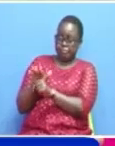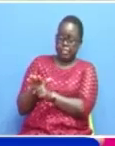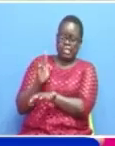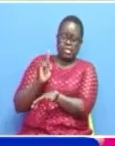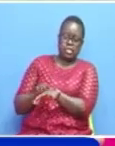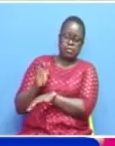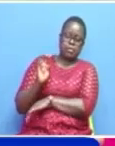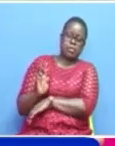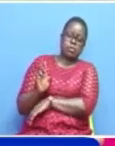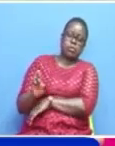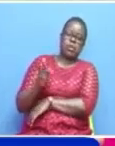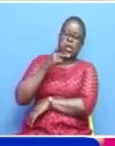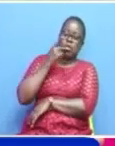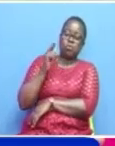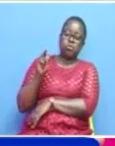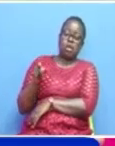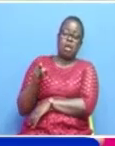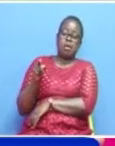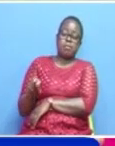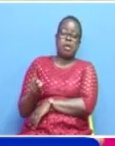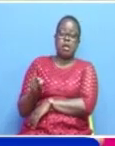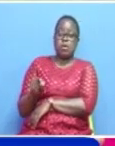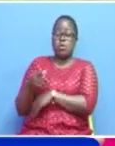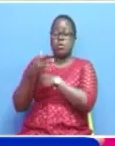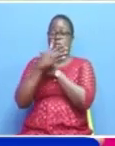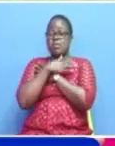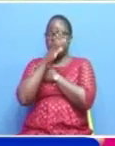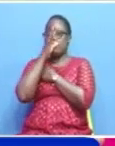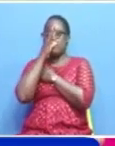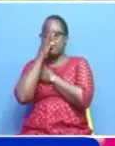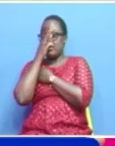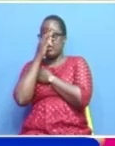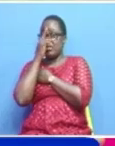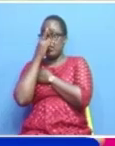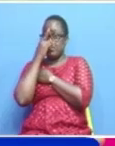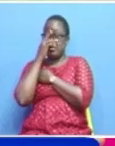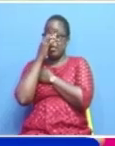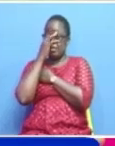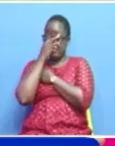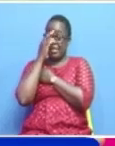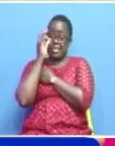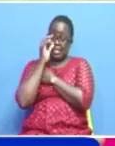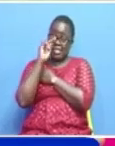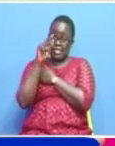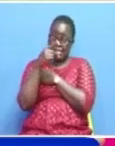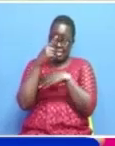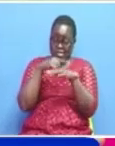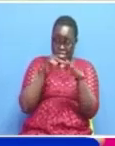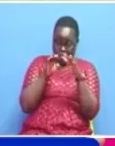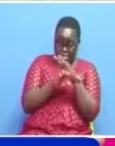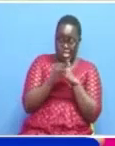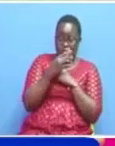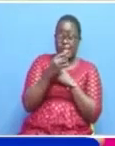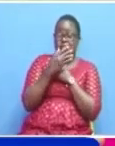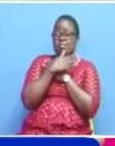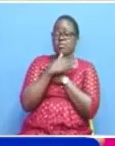Mkiona huyu Kalonzo hapa, huyu alikuwa rafiki wa Kibaki, muhula wa pili alikuwa makamu wa Kibaki. Na ni rafiki wa huu